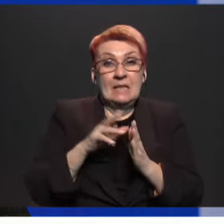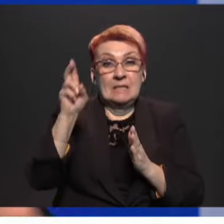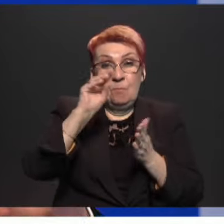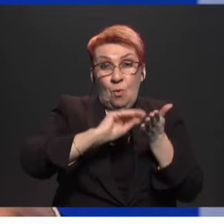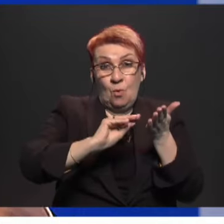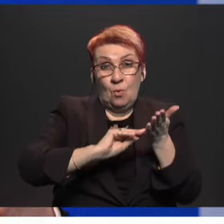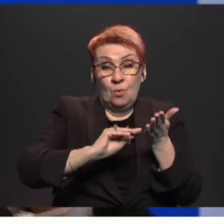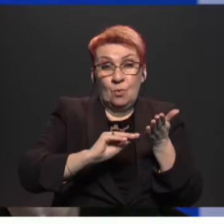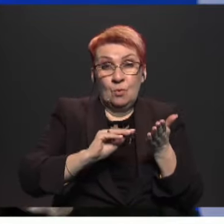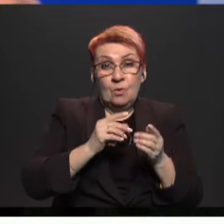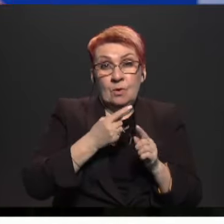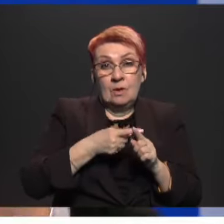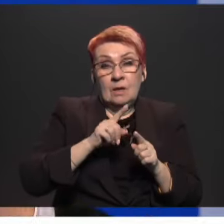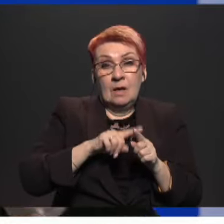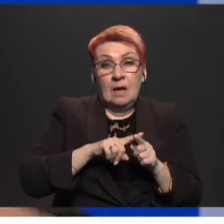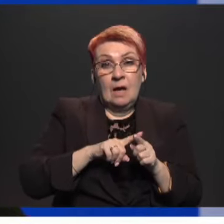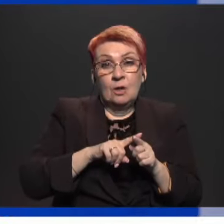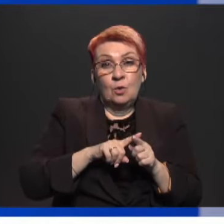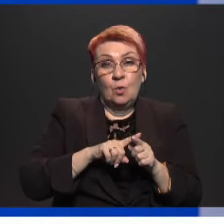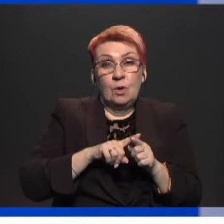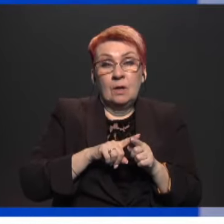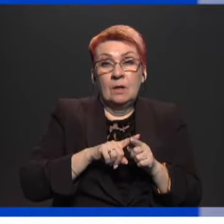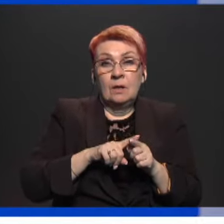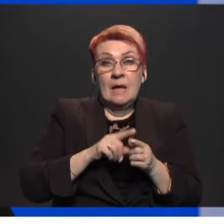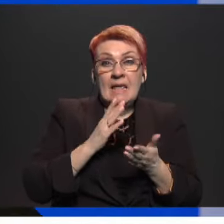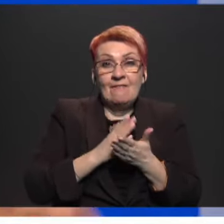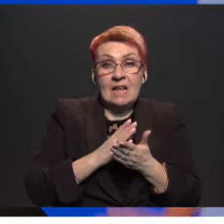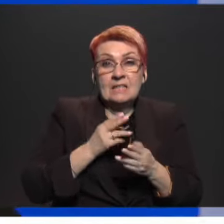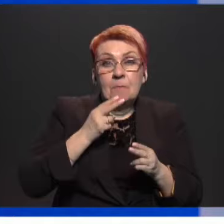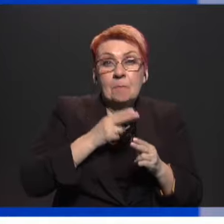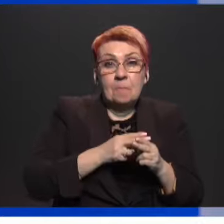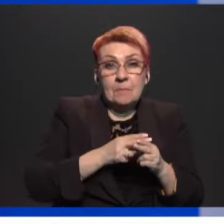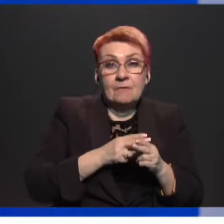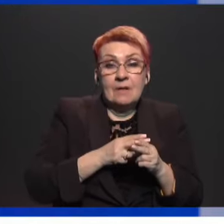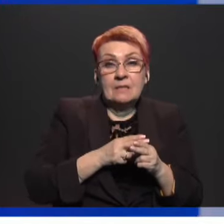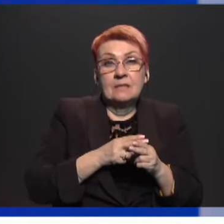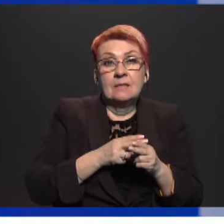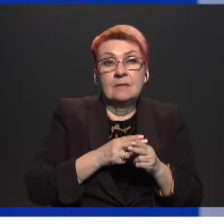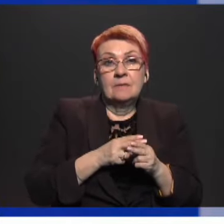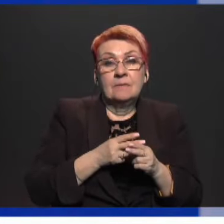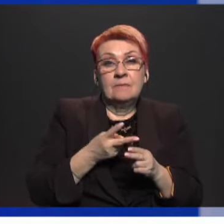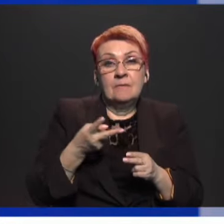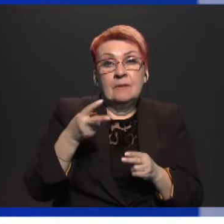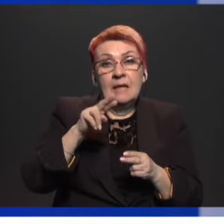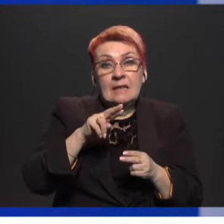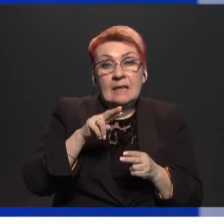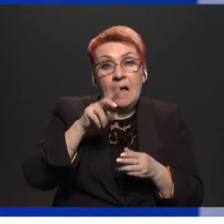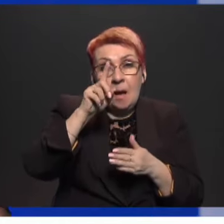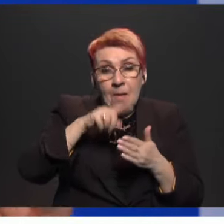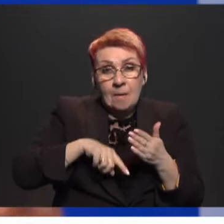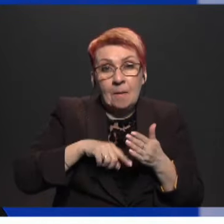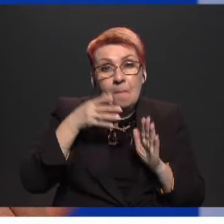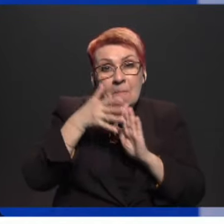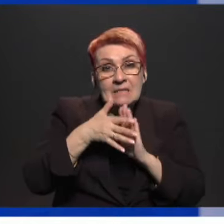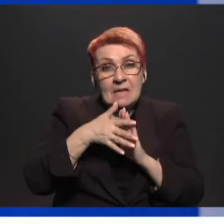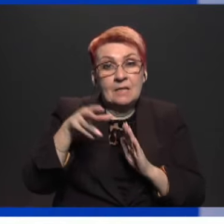которые становятся как бы препятствием для человека на пути познания Бога. Естественно, что